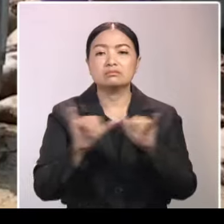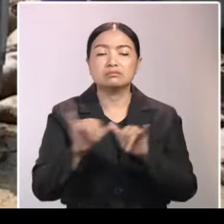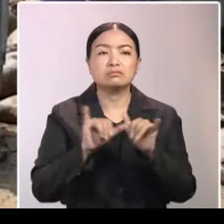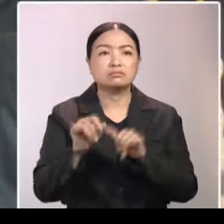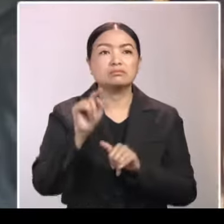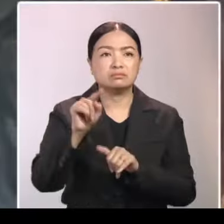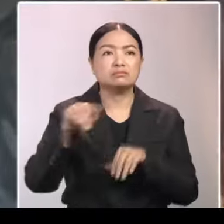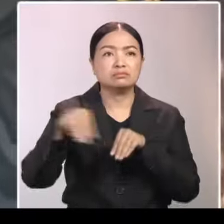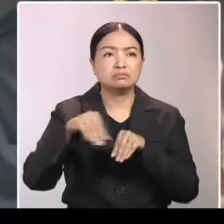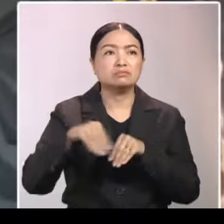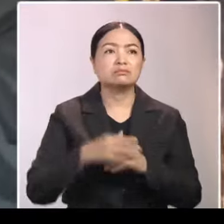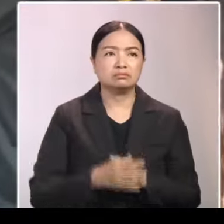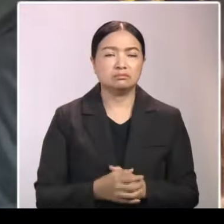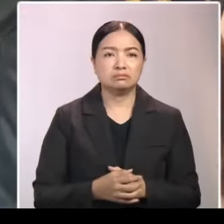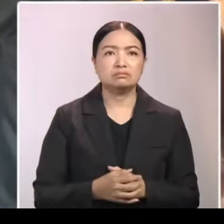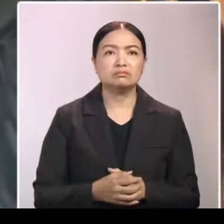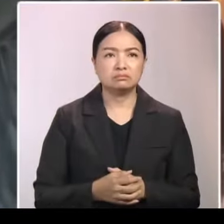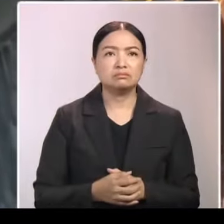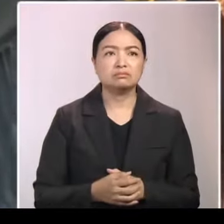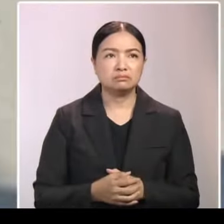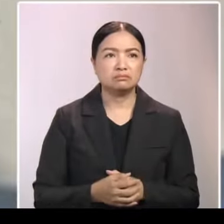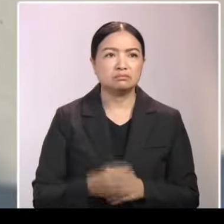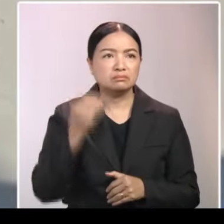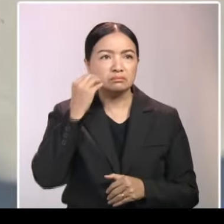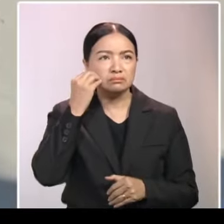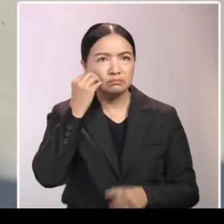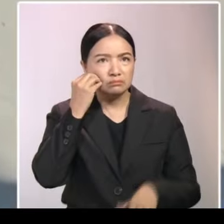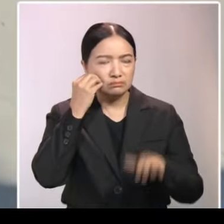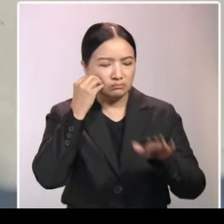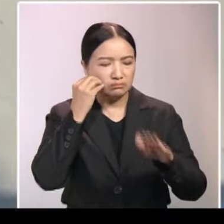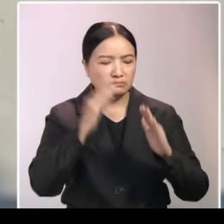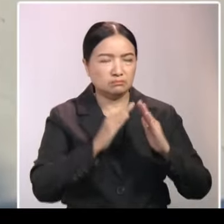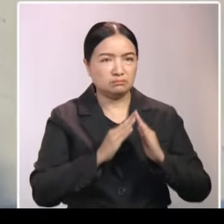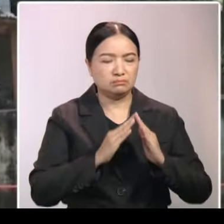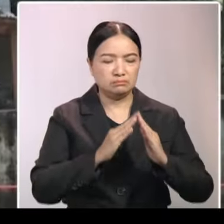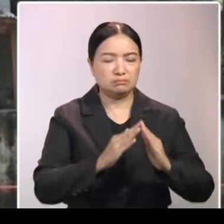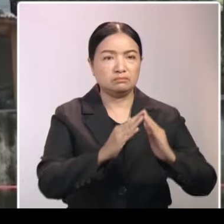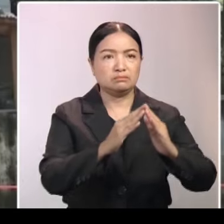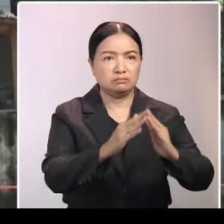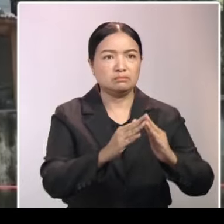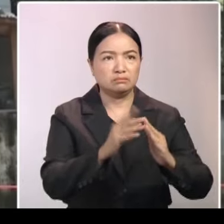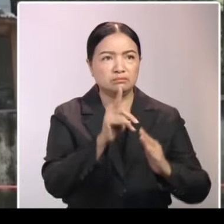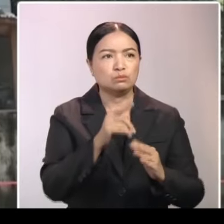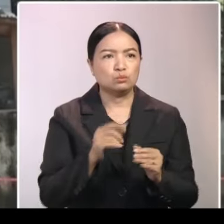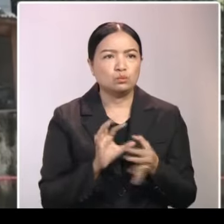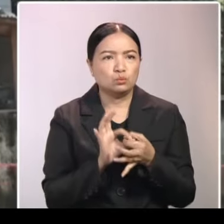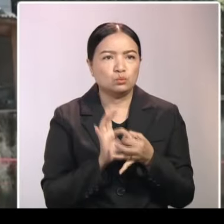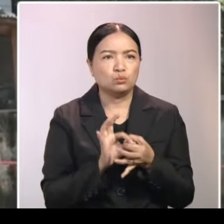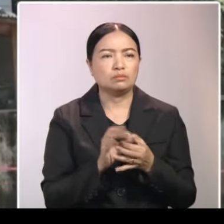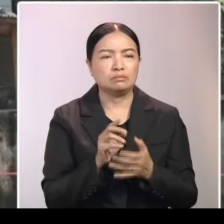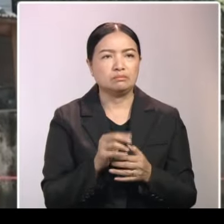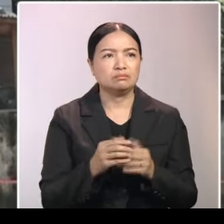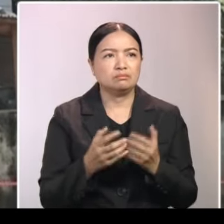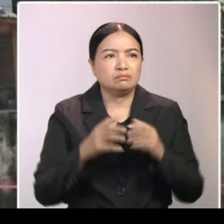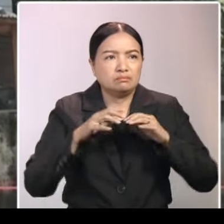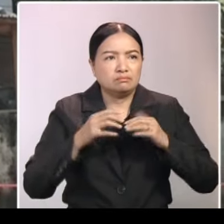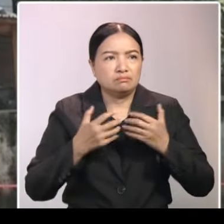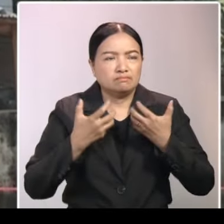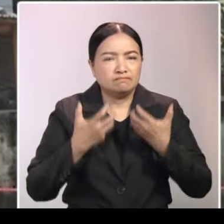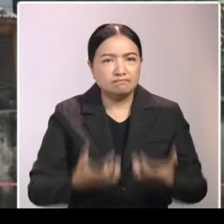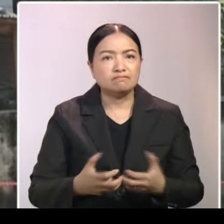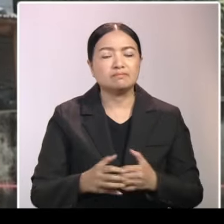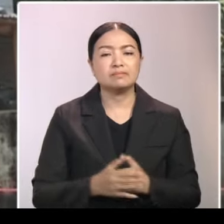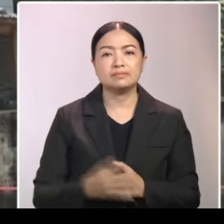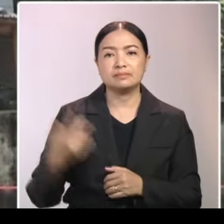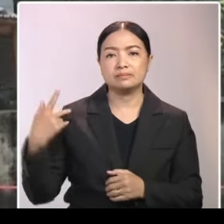เหตุเพื่อที่จะลดน้ำหนักบนตลิ่งเพราะว่ากลัวมันจะทรุดลงมาซ้ำค่ะก็วางแผนกันนะคะซึ่งทางนายปพล